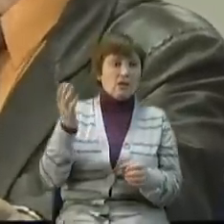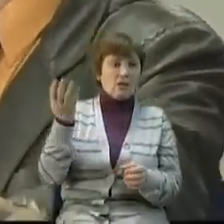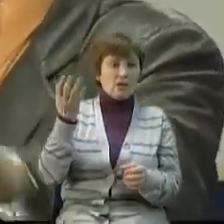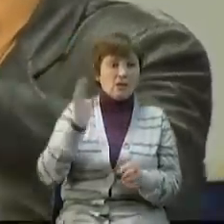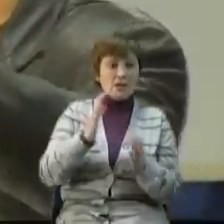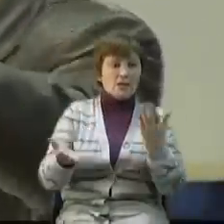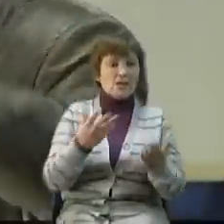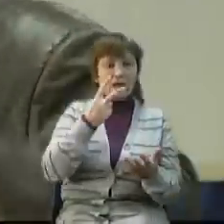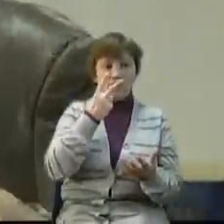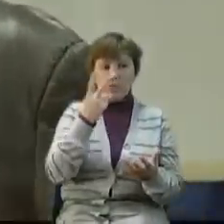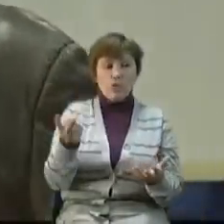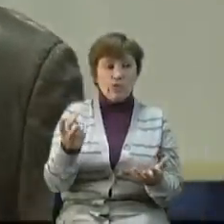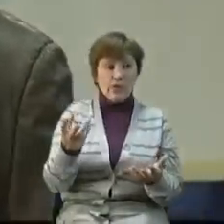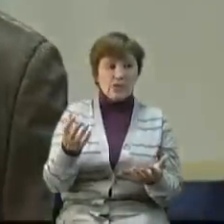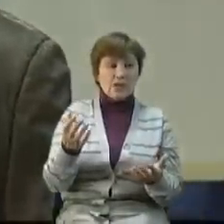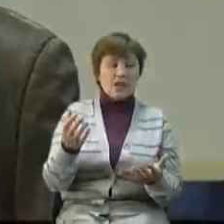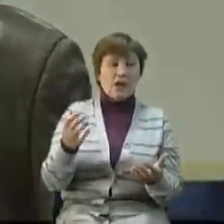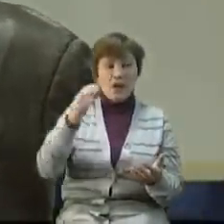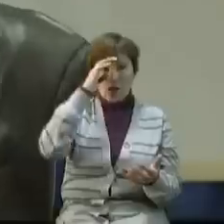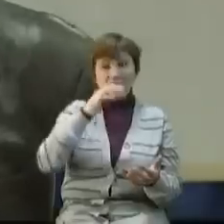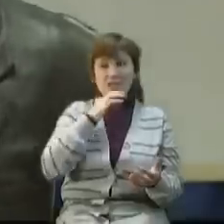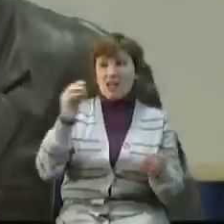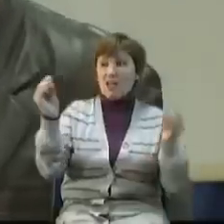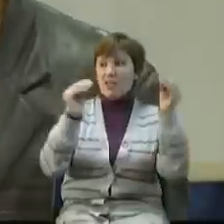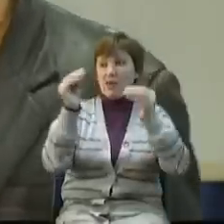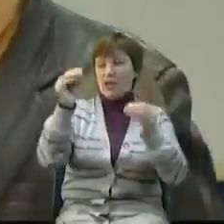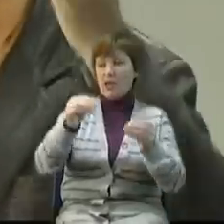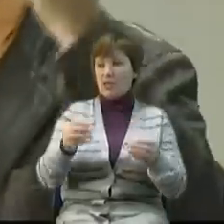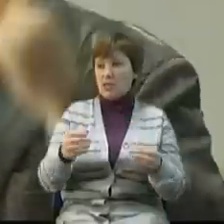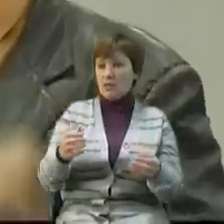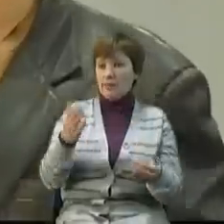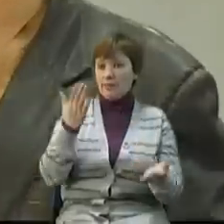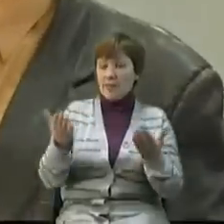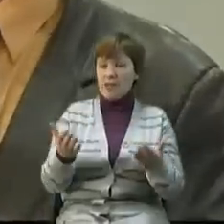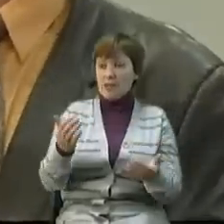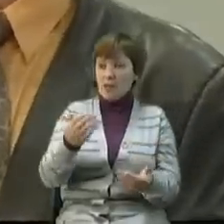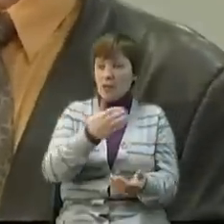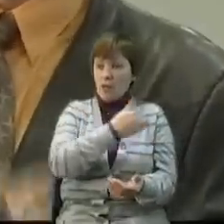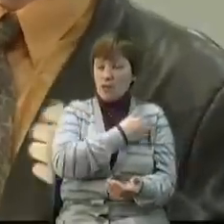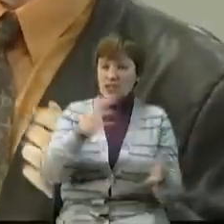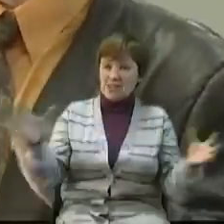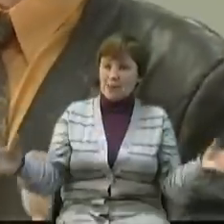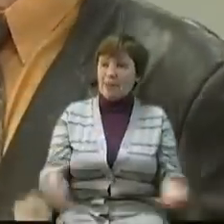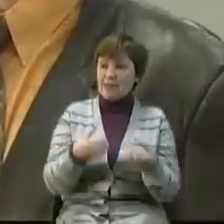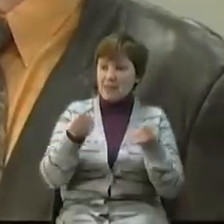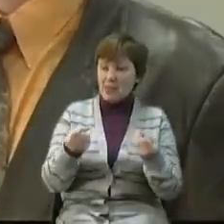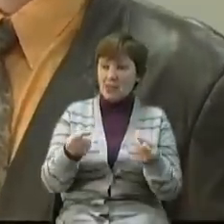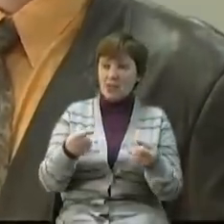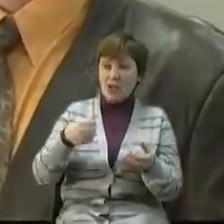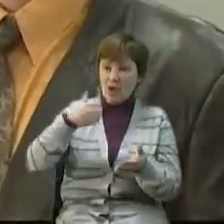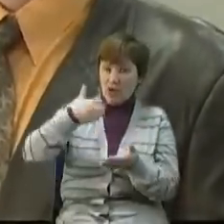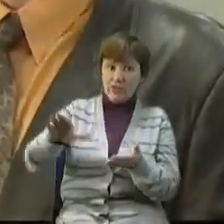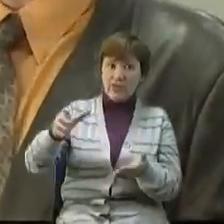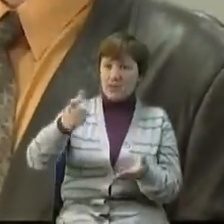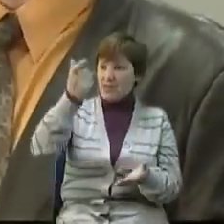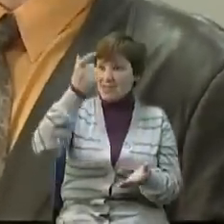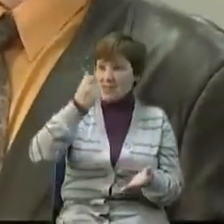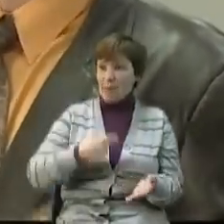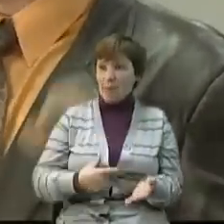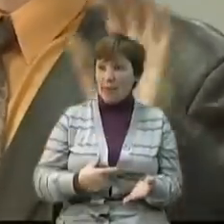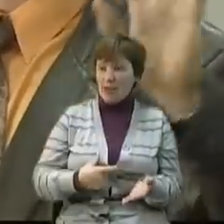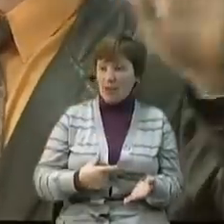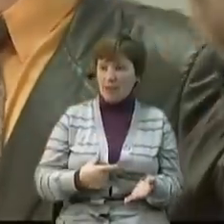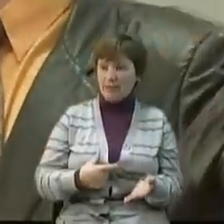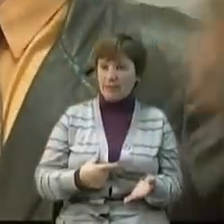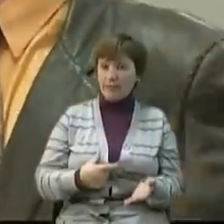И он сказал: если ты хочешь спастись, отвергнись кого? Себя. Отвергнись себя. Вот что